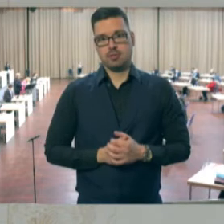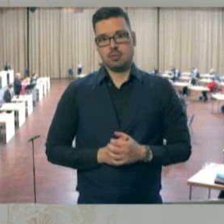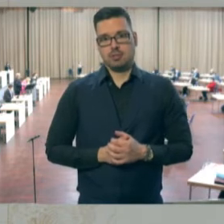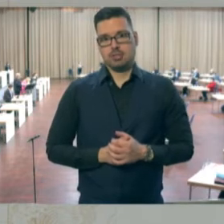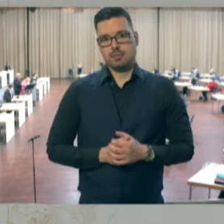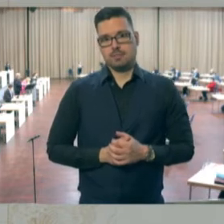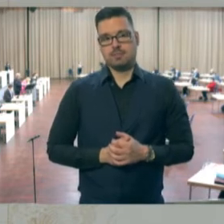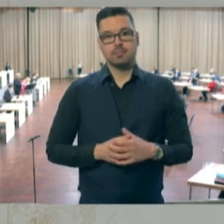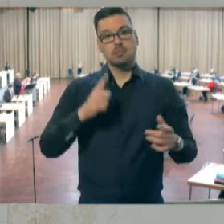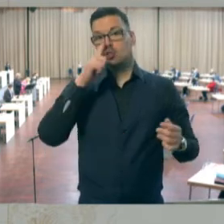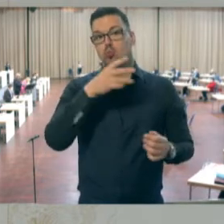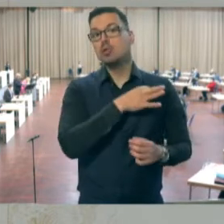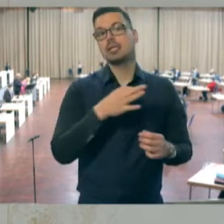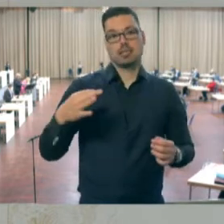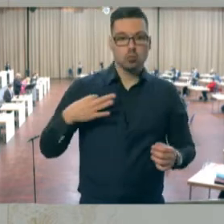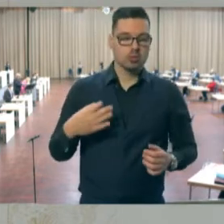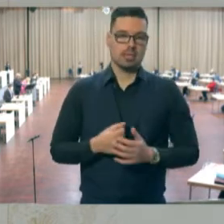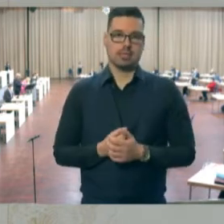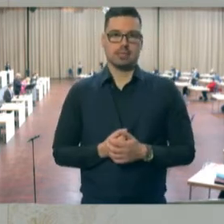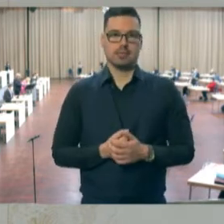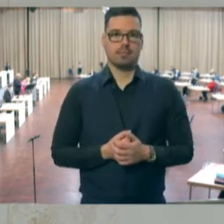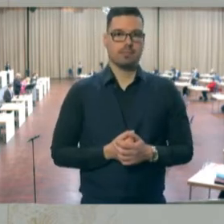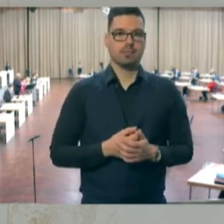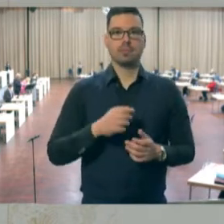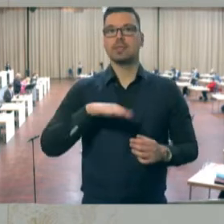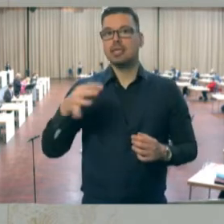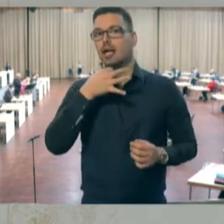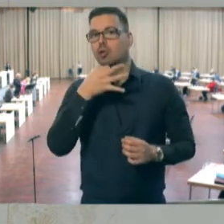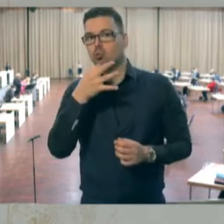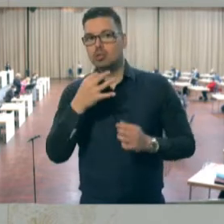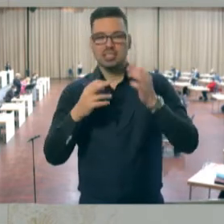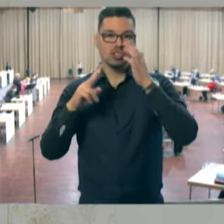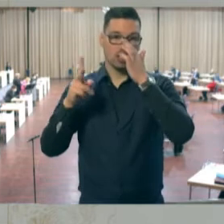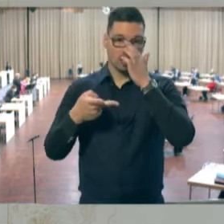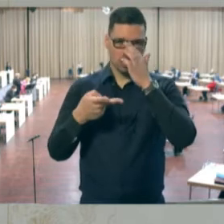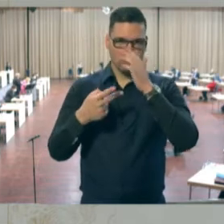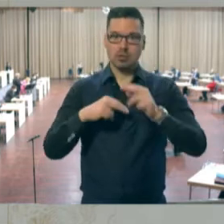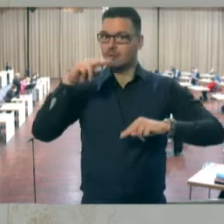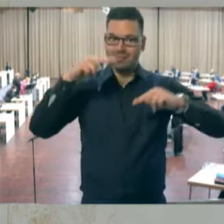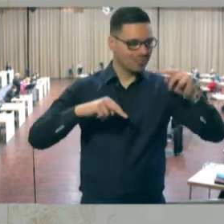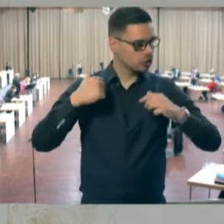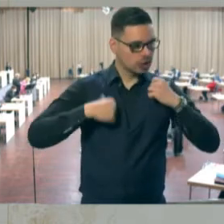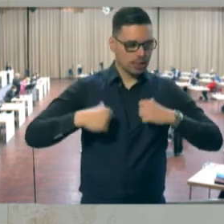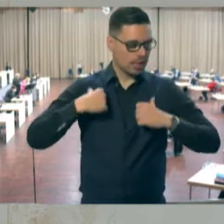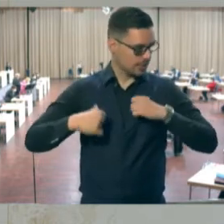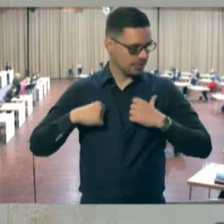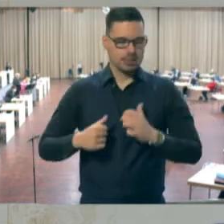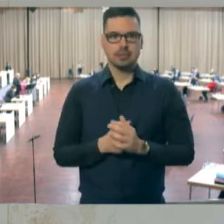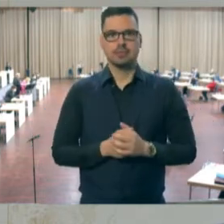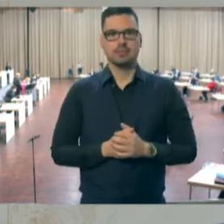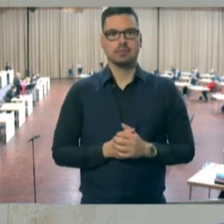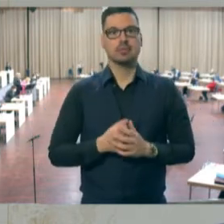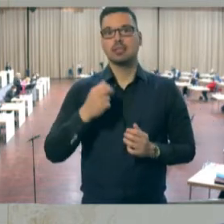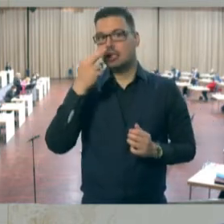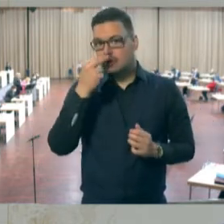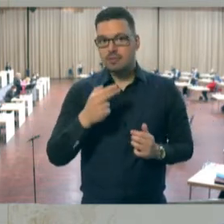Aber es sind nicht nur die gesundheitlichen Folgen. Kinder und Jugendliche leiden unter dieser Pandemie in mehrfacher Hinsicht. Es